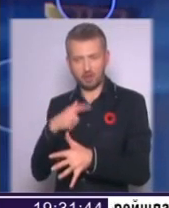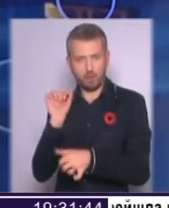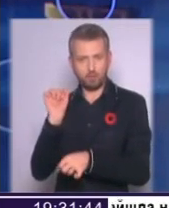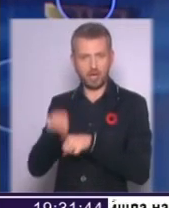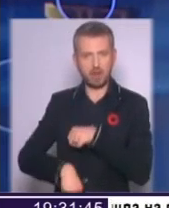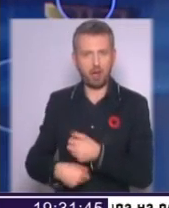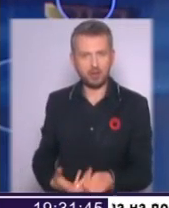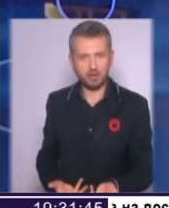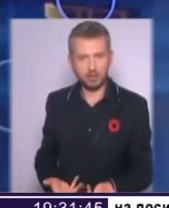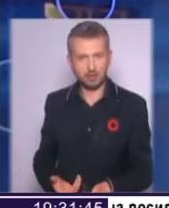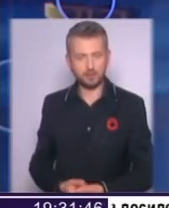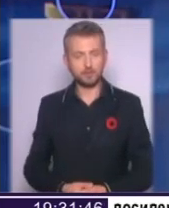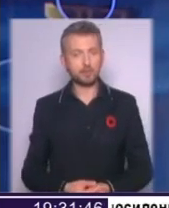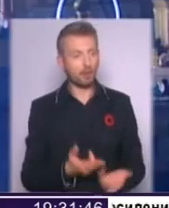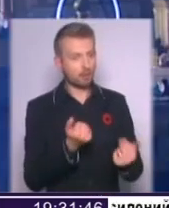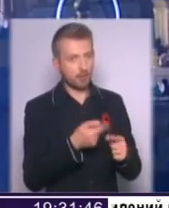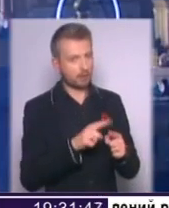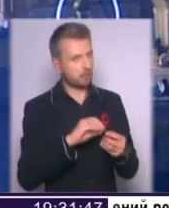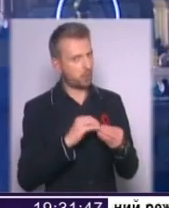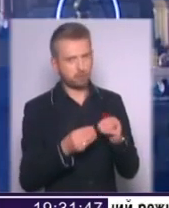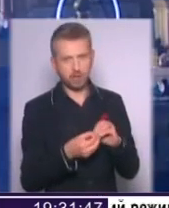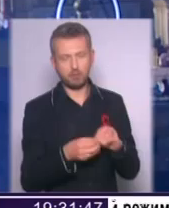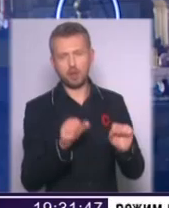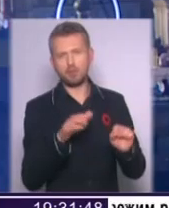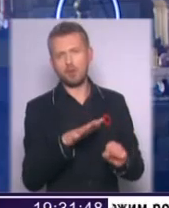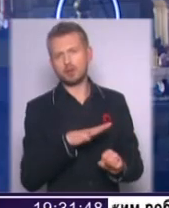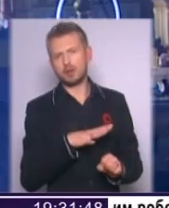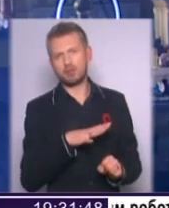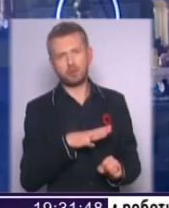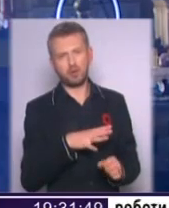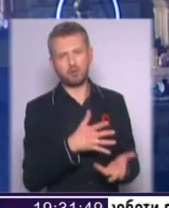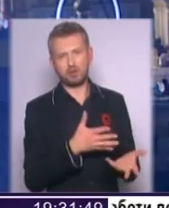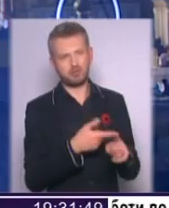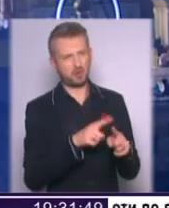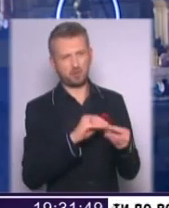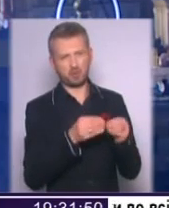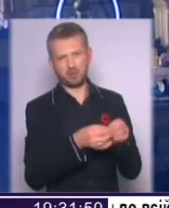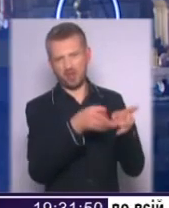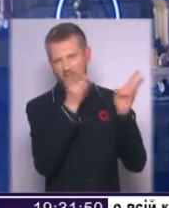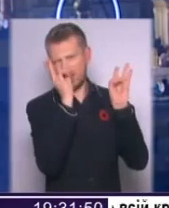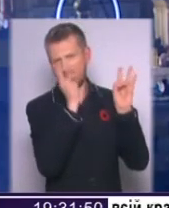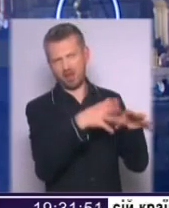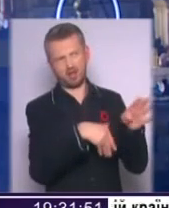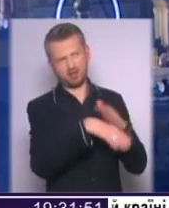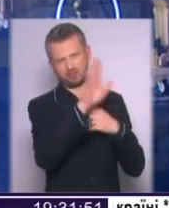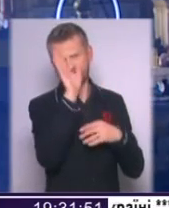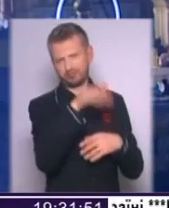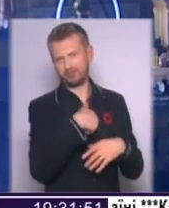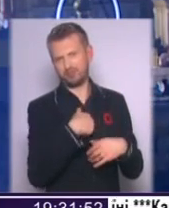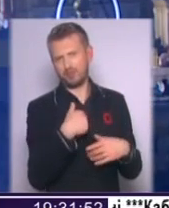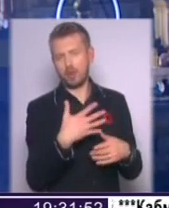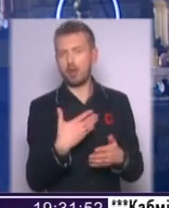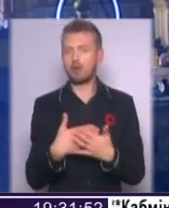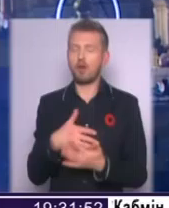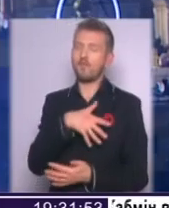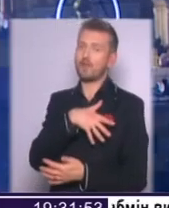переламати? Да, це проблема. Можна було б відмахнутися від неї, мовляв, ідіть так, ну, як вам говорять діти. Ветеран Червоної армії дивиться